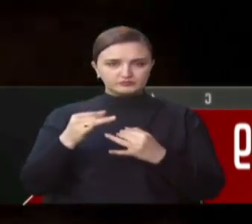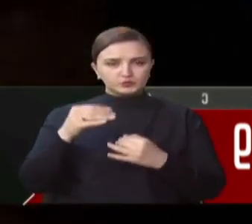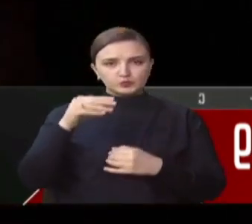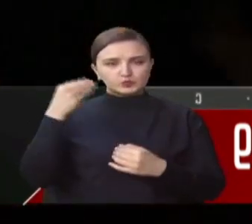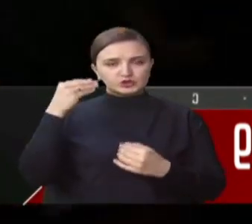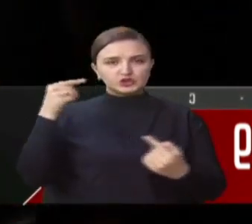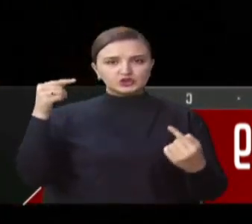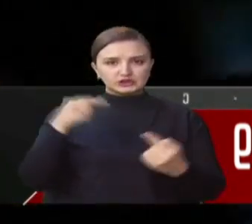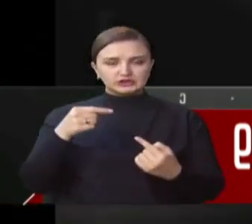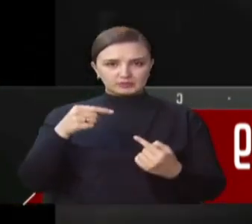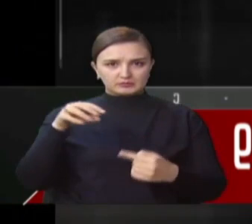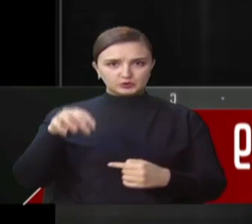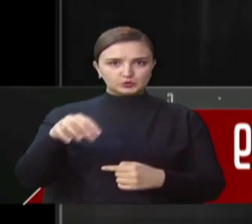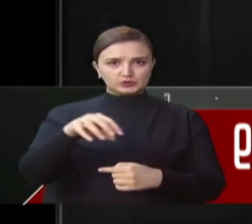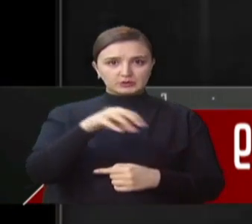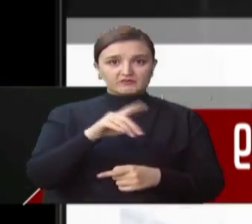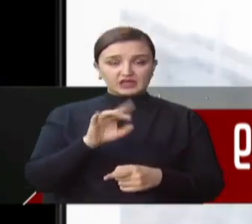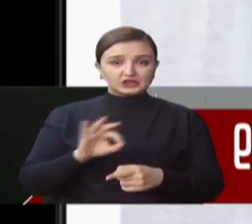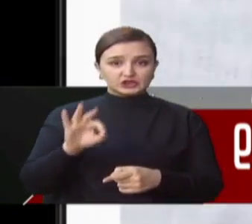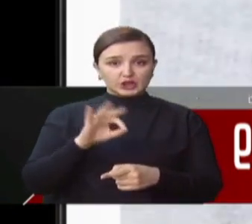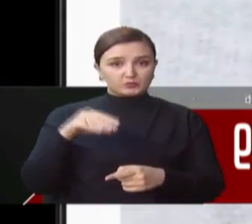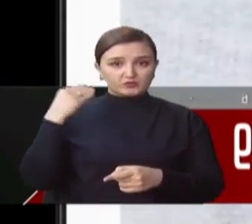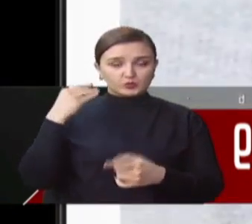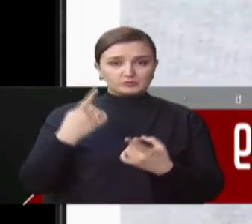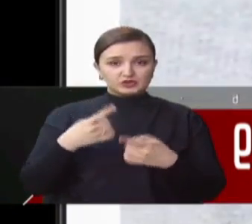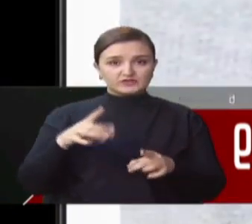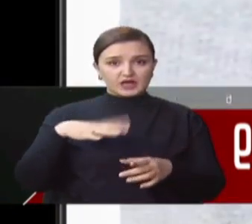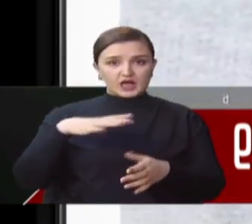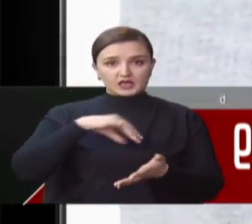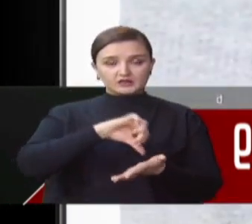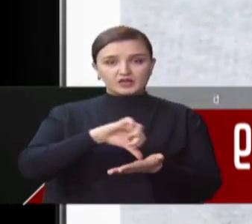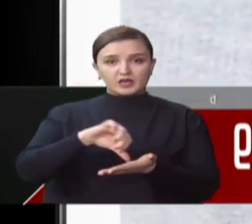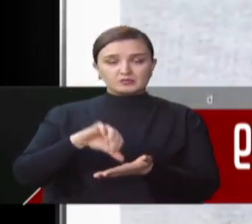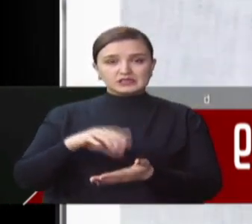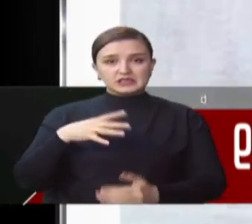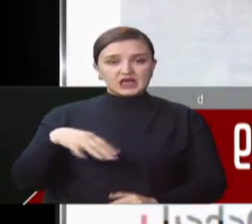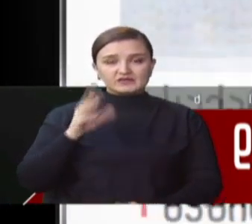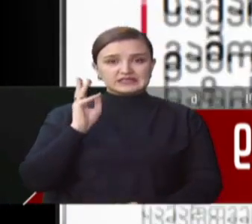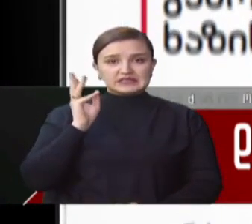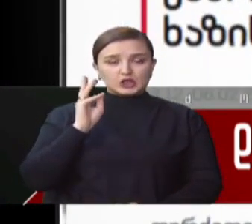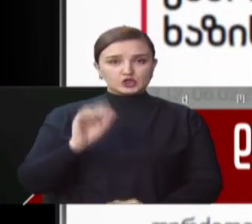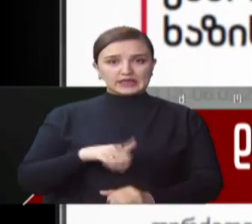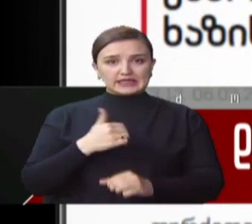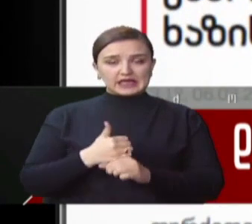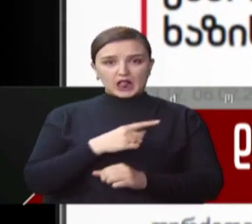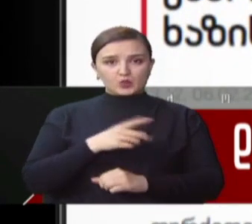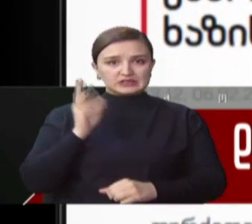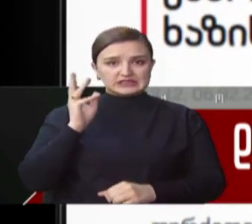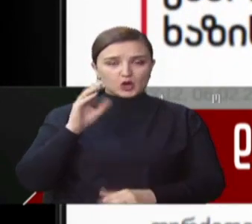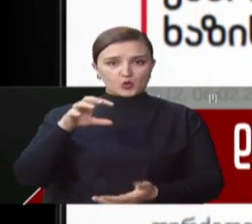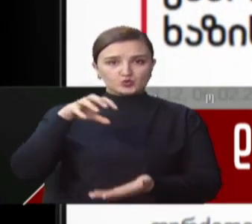თურქეთის შესაბამის უწყებებთან. რაც შეეხება თურქეთში მყოფ სხვა ქართველებს, თურქეთში საქართველოს საელჩოსა და გენერალურ